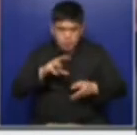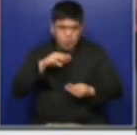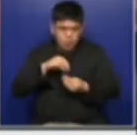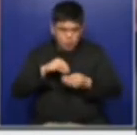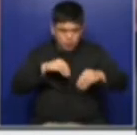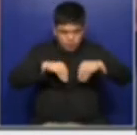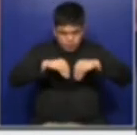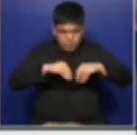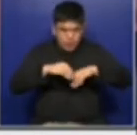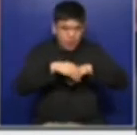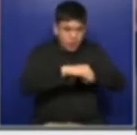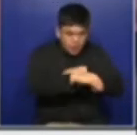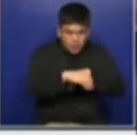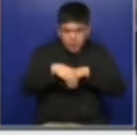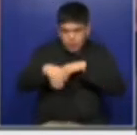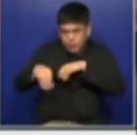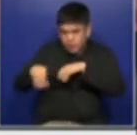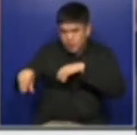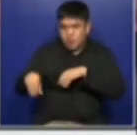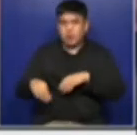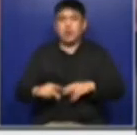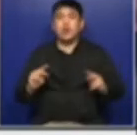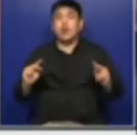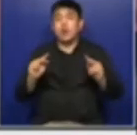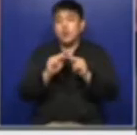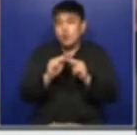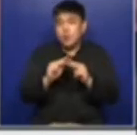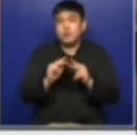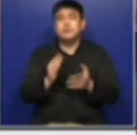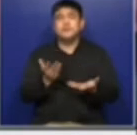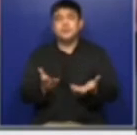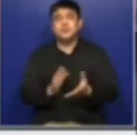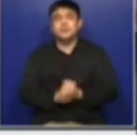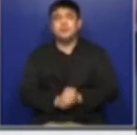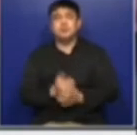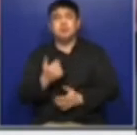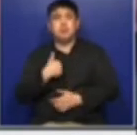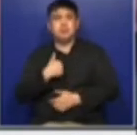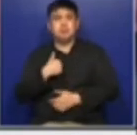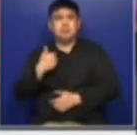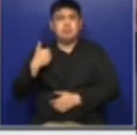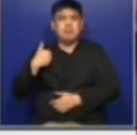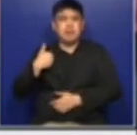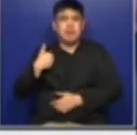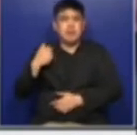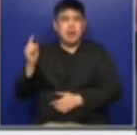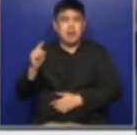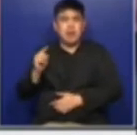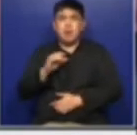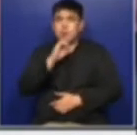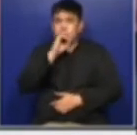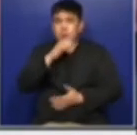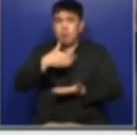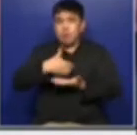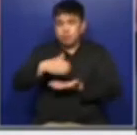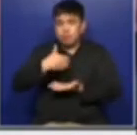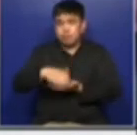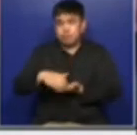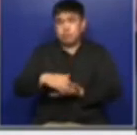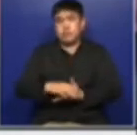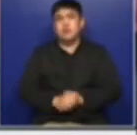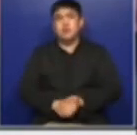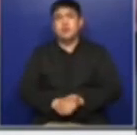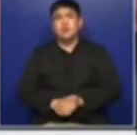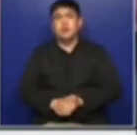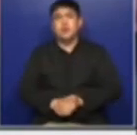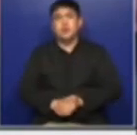นะครับในทุกกระทรวงทุกวงกลมผมได้ยินข่าวผมได้กล่าวหลายครั้งนะครับว่ากระทรวง